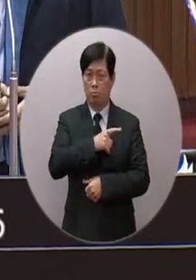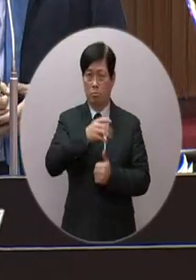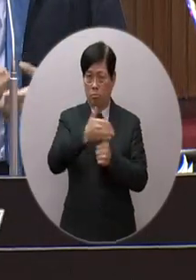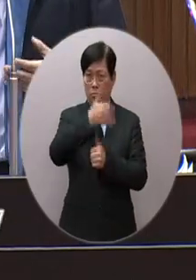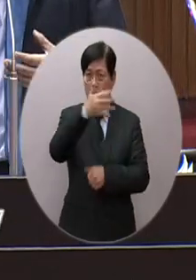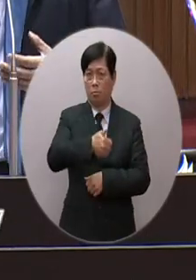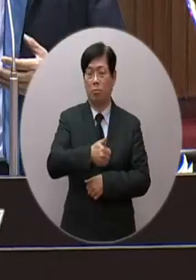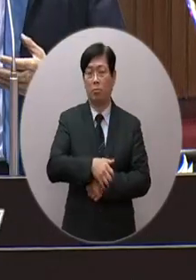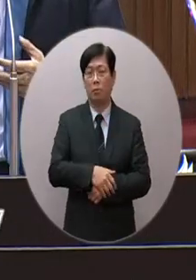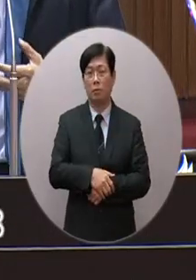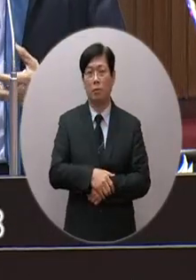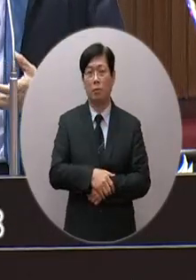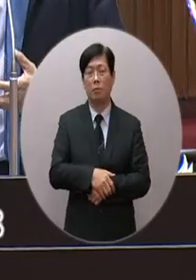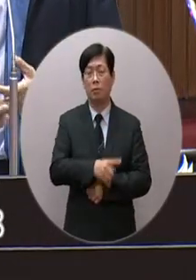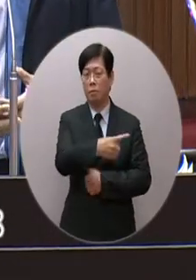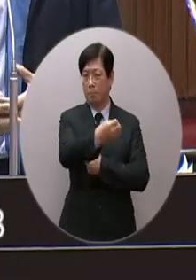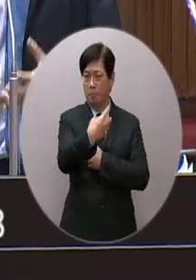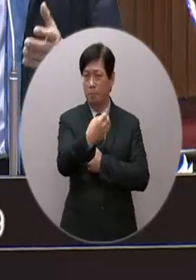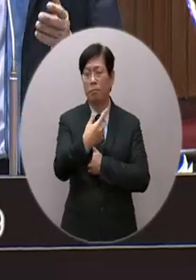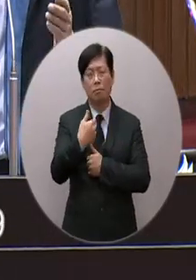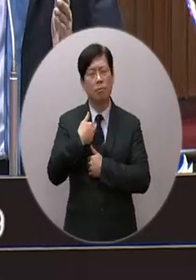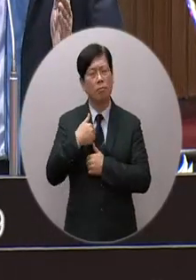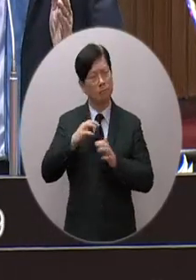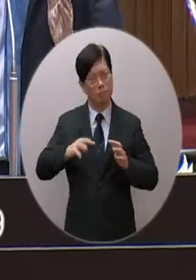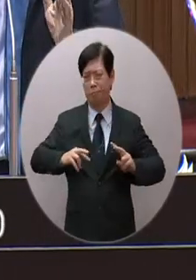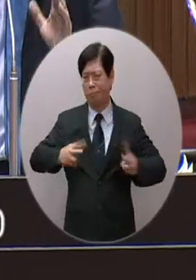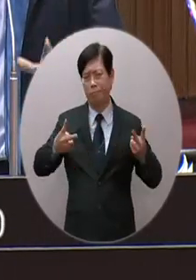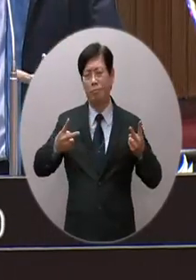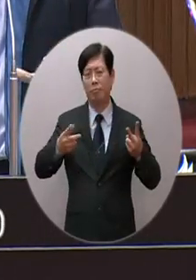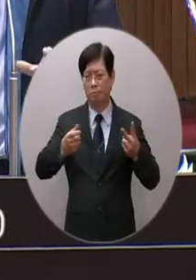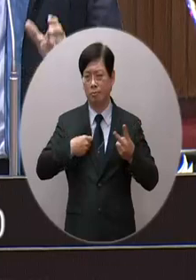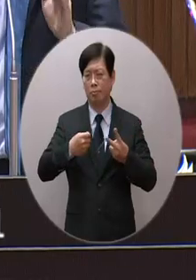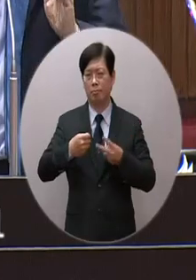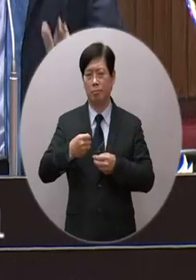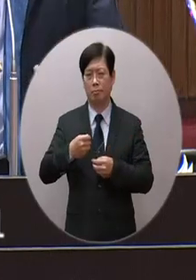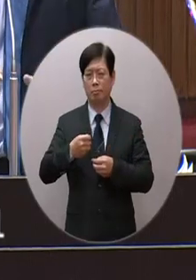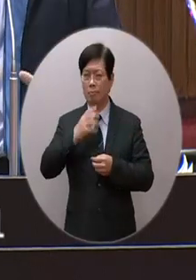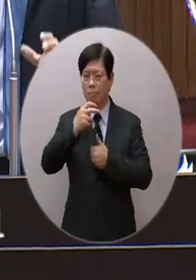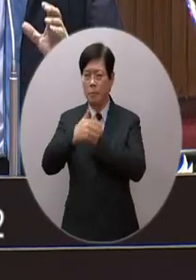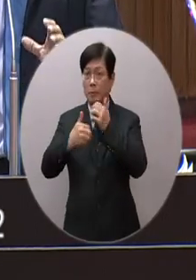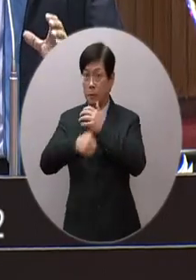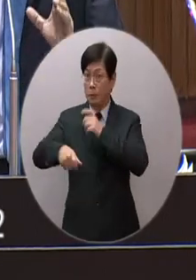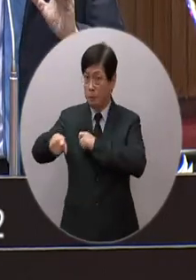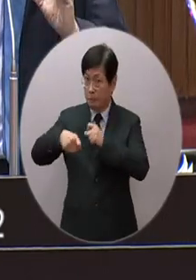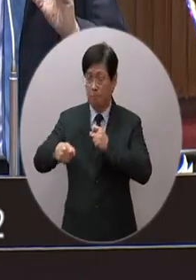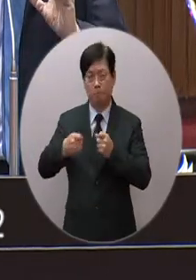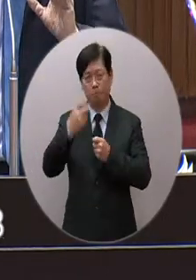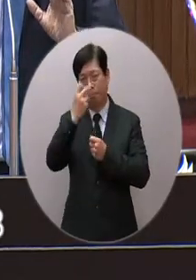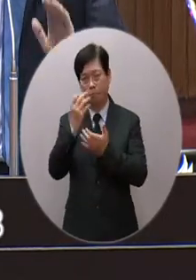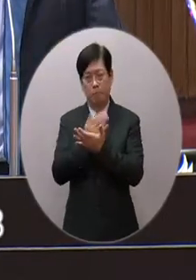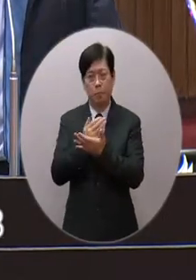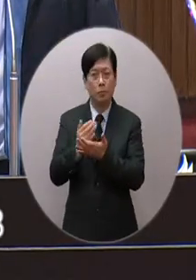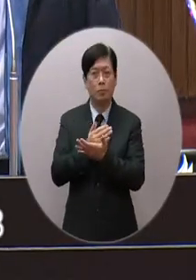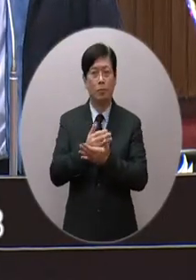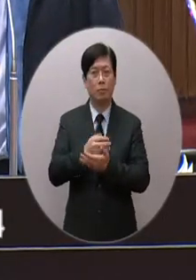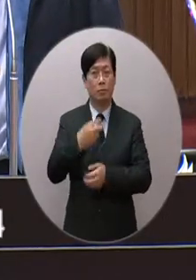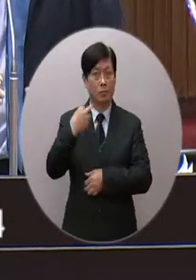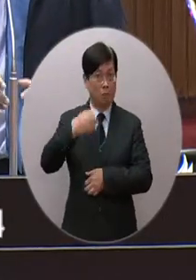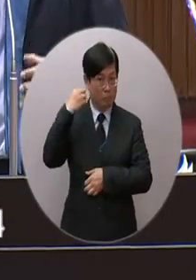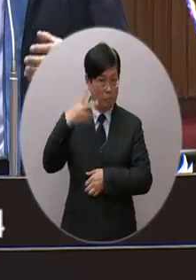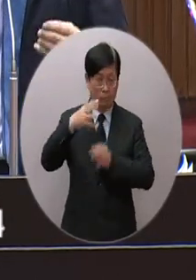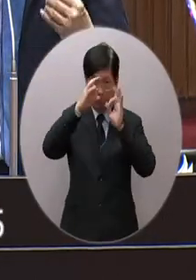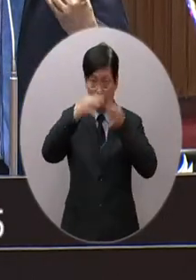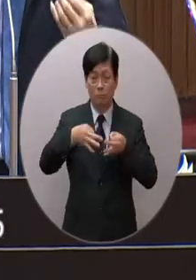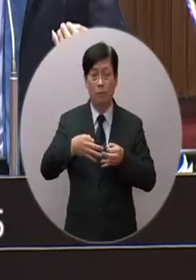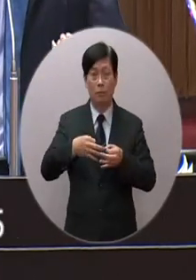长，啊，伊就甲我讲，咱应该爱来做一挂卫生政策的评估中心，